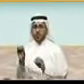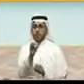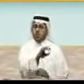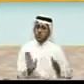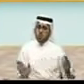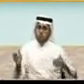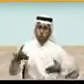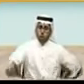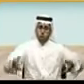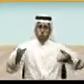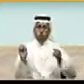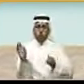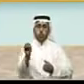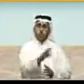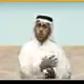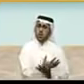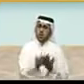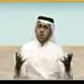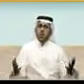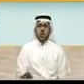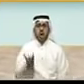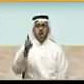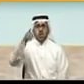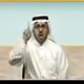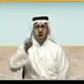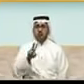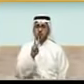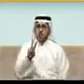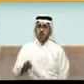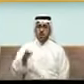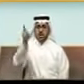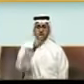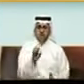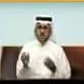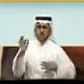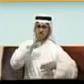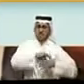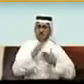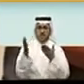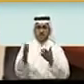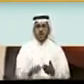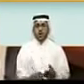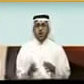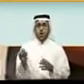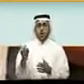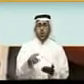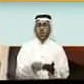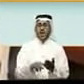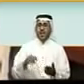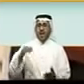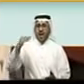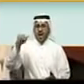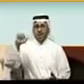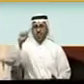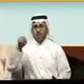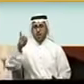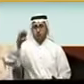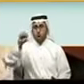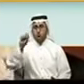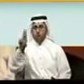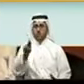منها 10,100 فرد. وفي محافظة حضرموت وزعت مساعدات إنسانية متنوعة